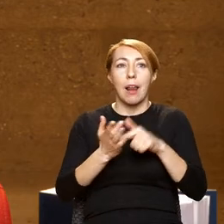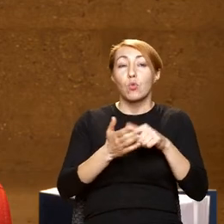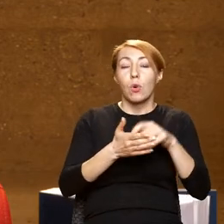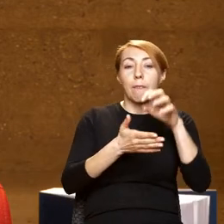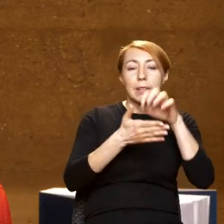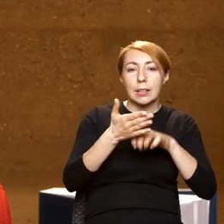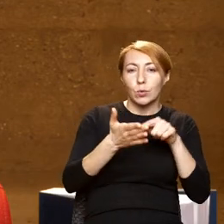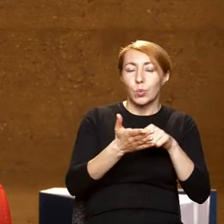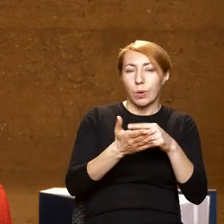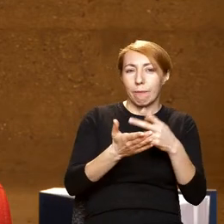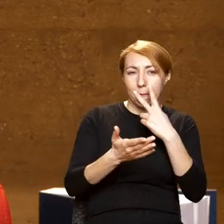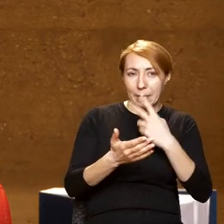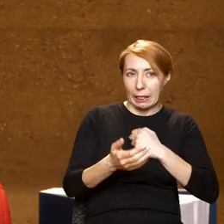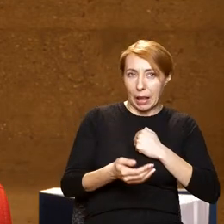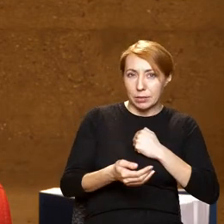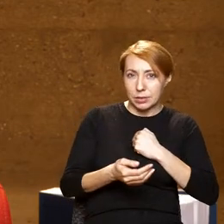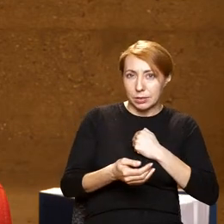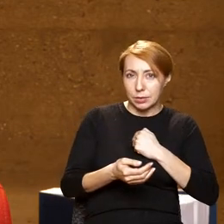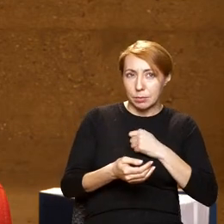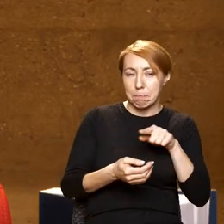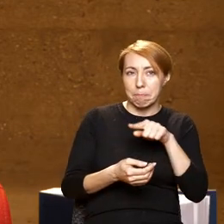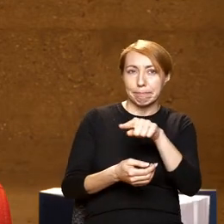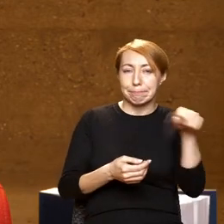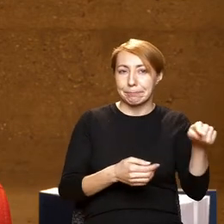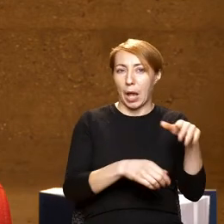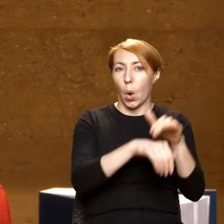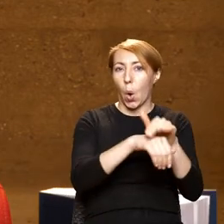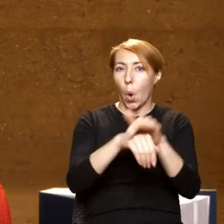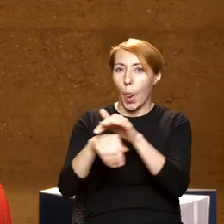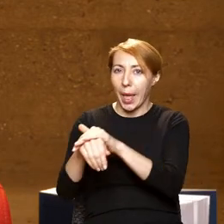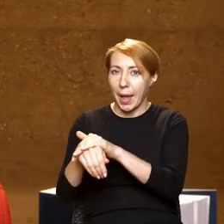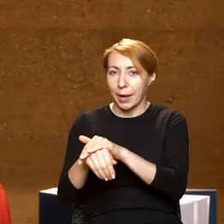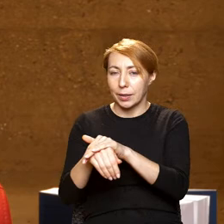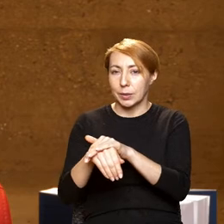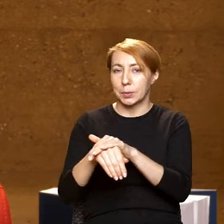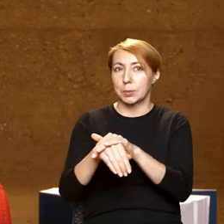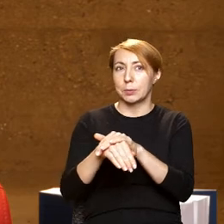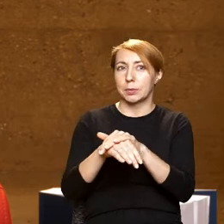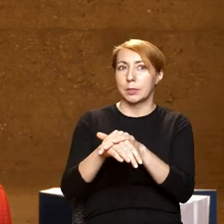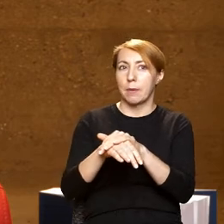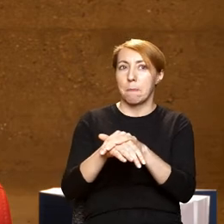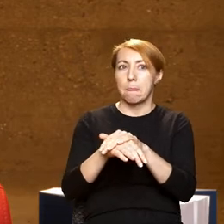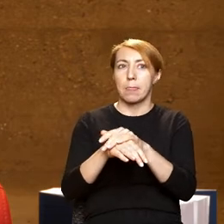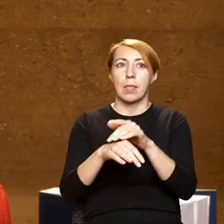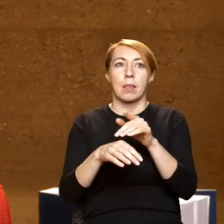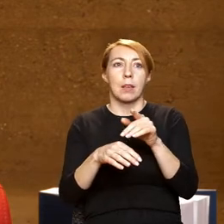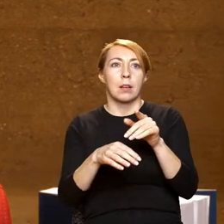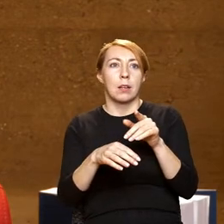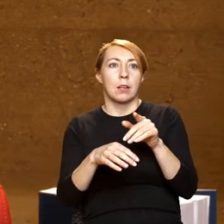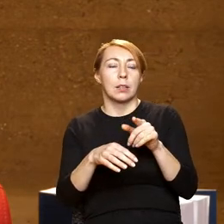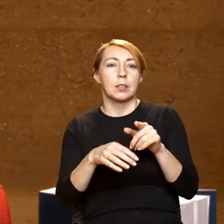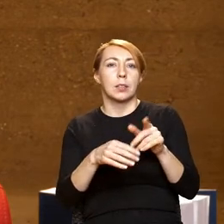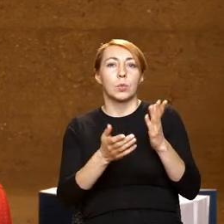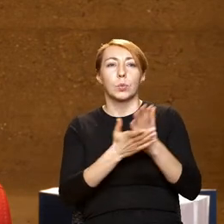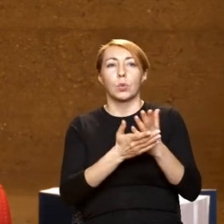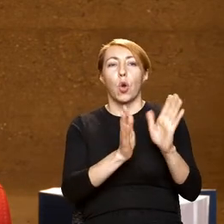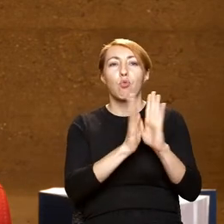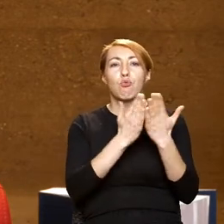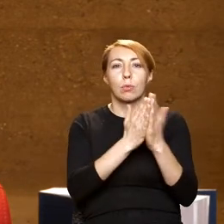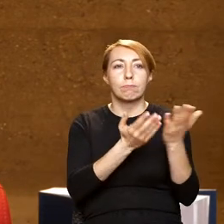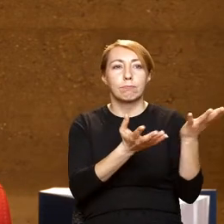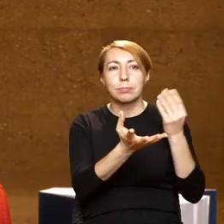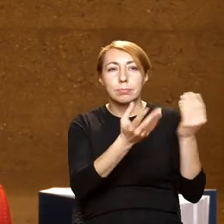tekście już widać. Oni mają kolegów, mają tę spójnię, o której też już dużo pisano, ściągają